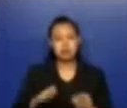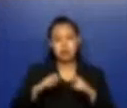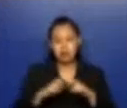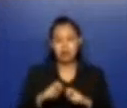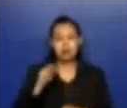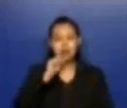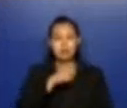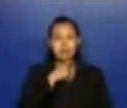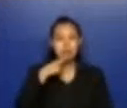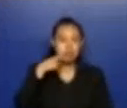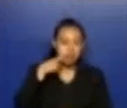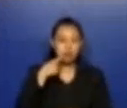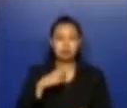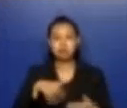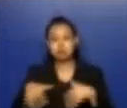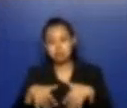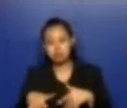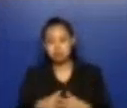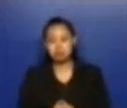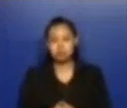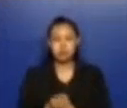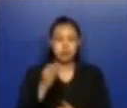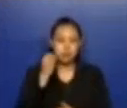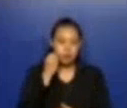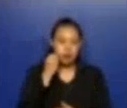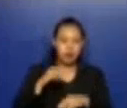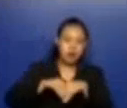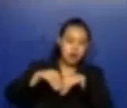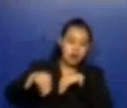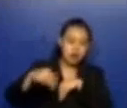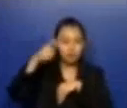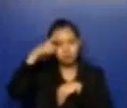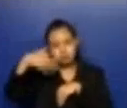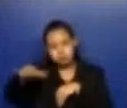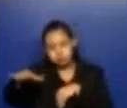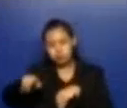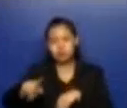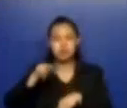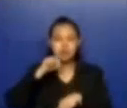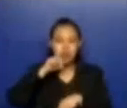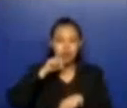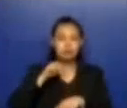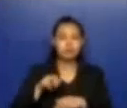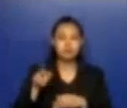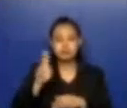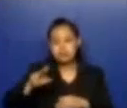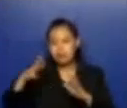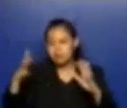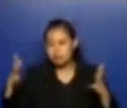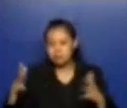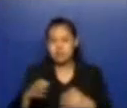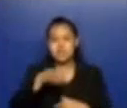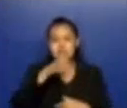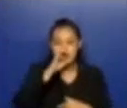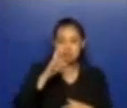ปัญหาพี่น้องประชาชนในพื้นที่ห่างไกลขาดแคลนน้ำสะอาดที่จะใช้อุปโภคบ